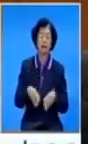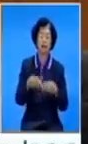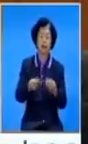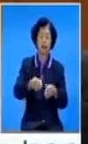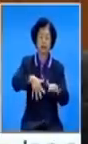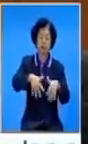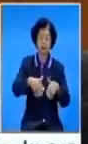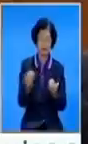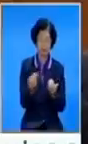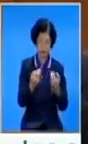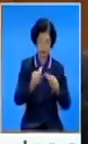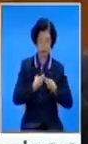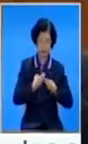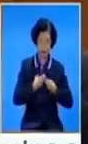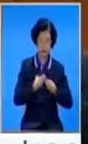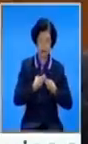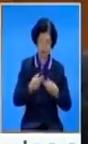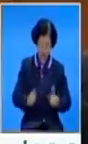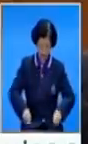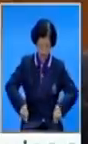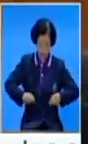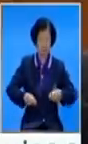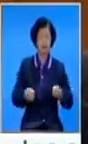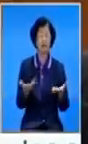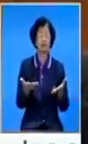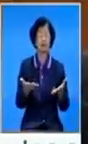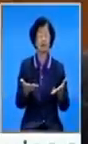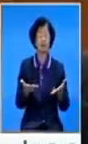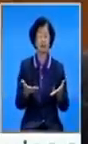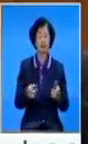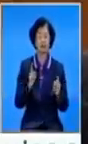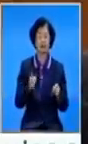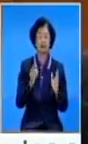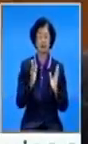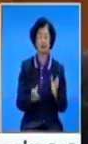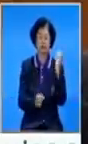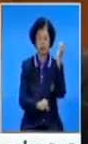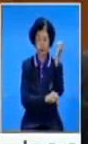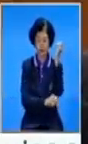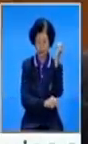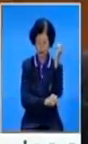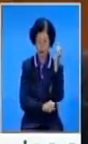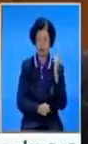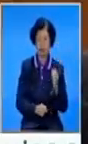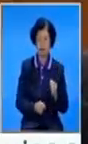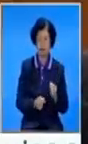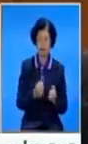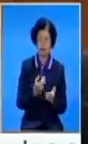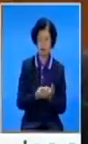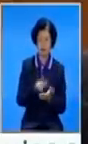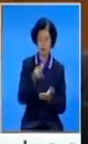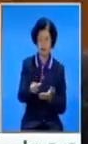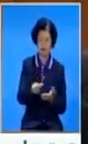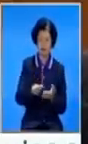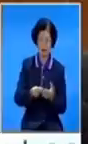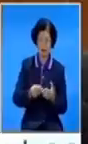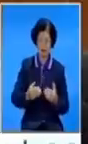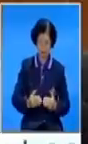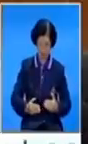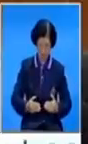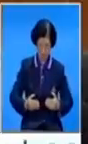ลูกตัวเองไม่มีกางเกงนุ่งแสดงว่าเป็นคนสมาถะไม่มีตังค์ซื้อกางเกงให้ลูกใส่อนุส